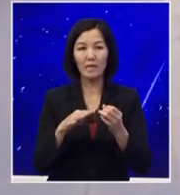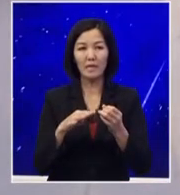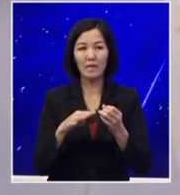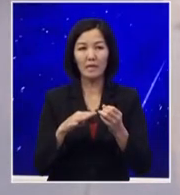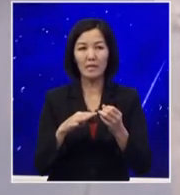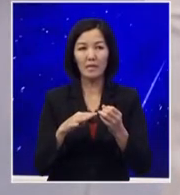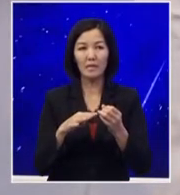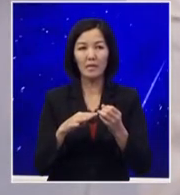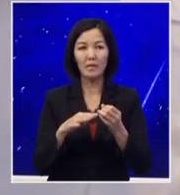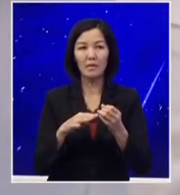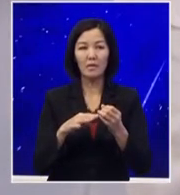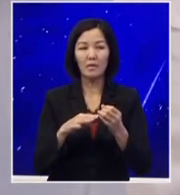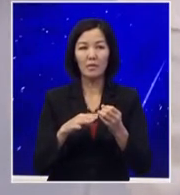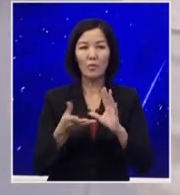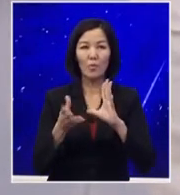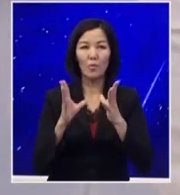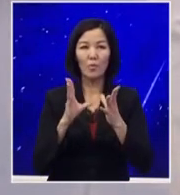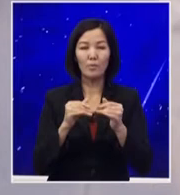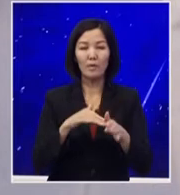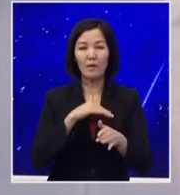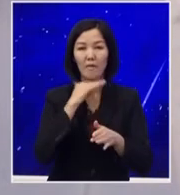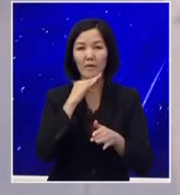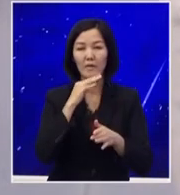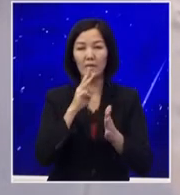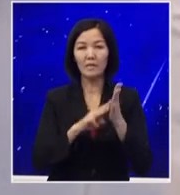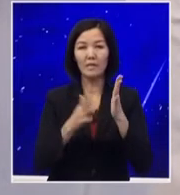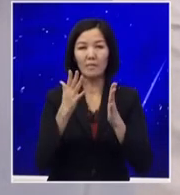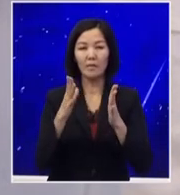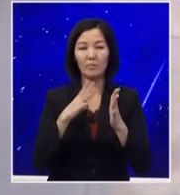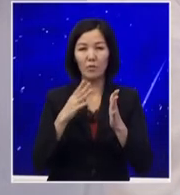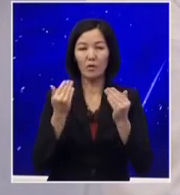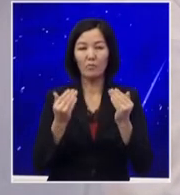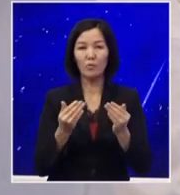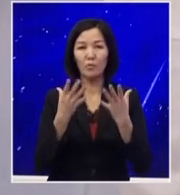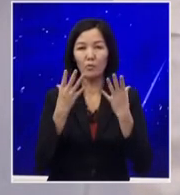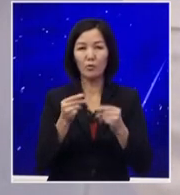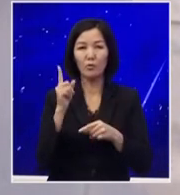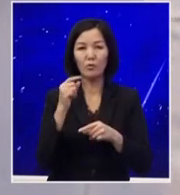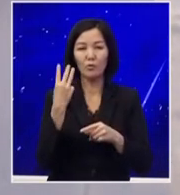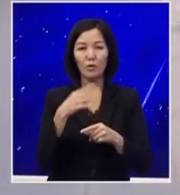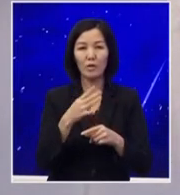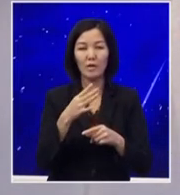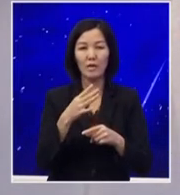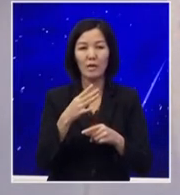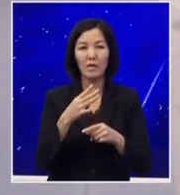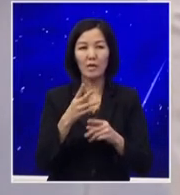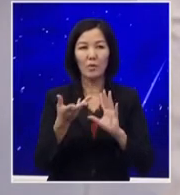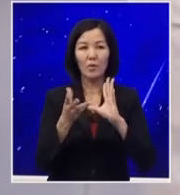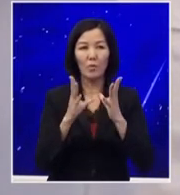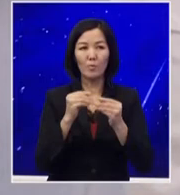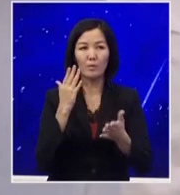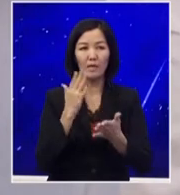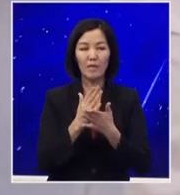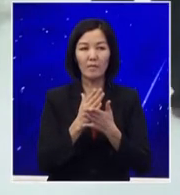концентратор бар. Пульсоксиметрдің санында жеткілікті. 85 болған, бүгінгі күнде 140 пульсоксиметр